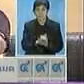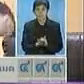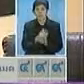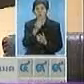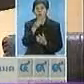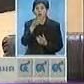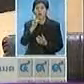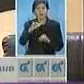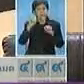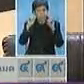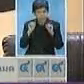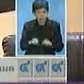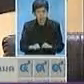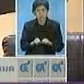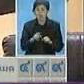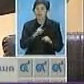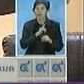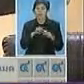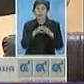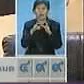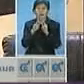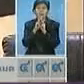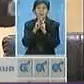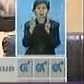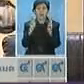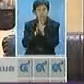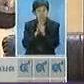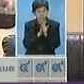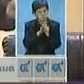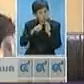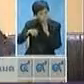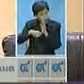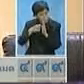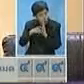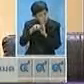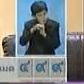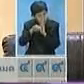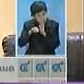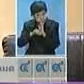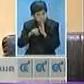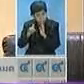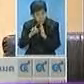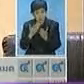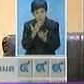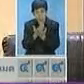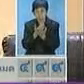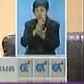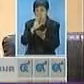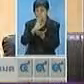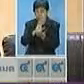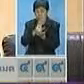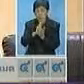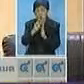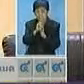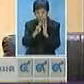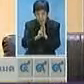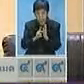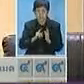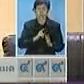ม.เห็นชอบตามคณะกรรมการเยียวยามีเหตุผลสนับสนุนอย่างไรงบประมาณคุณมีกฎหมายดูแลอ